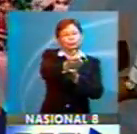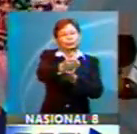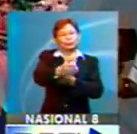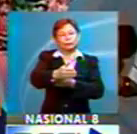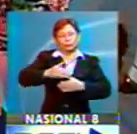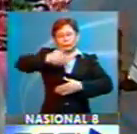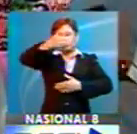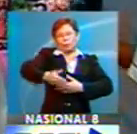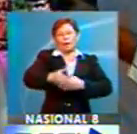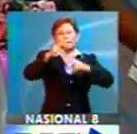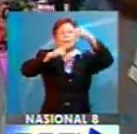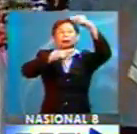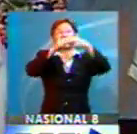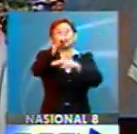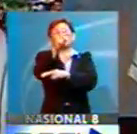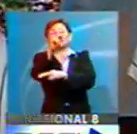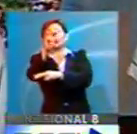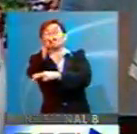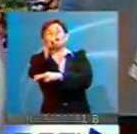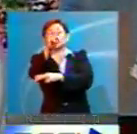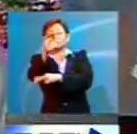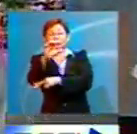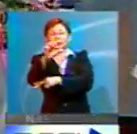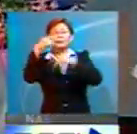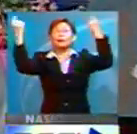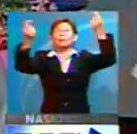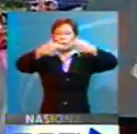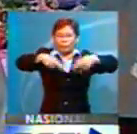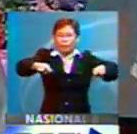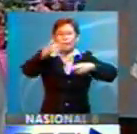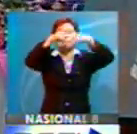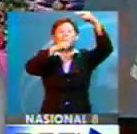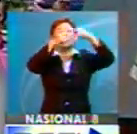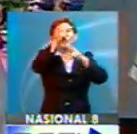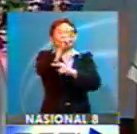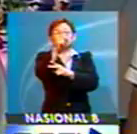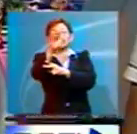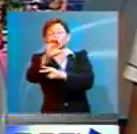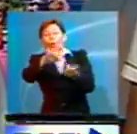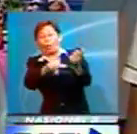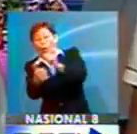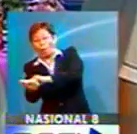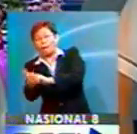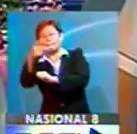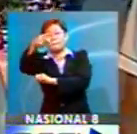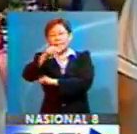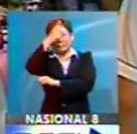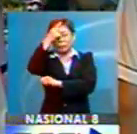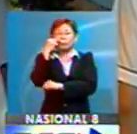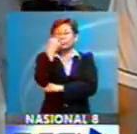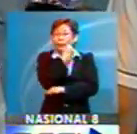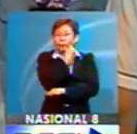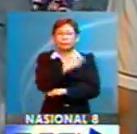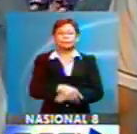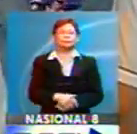perkarangan bangunan UTC Sabah bersempena dengan majlis perasmian bangunan UTC Sabah oleh Yang Amat Berhormat Perdana Menteri Malaysia Datuk Seri Muhammad